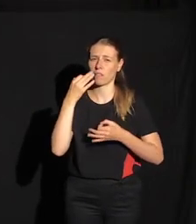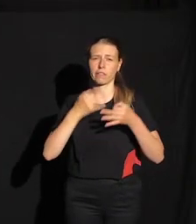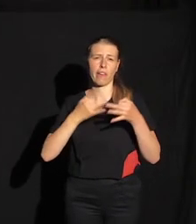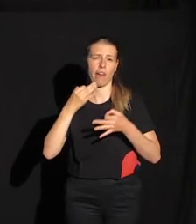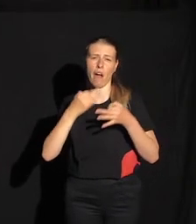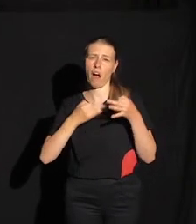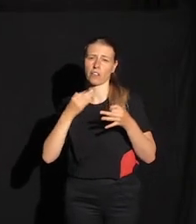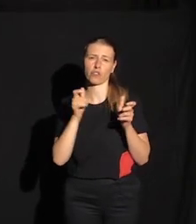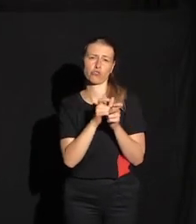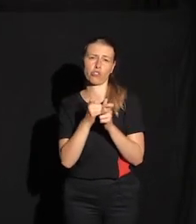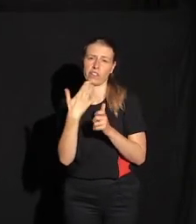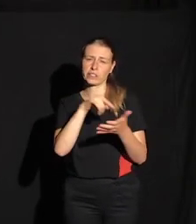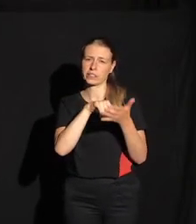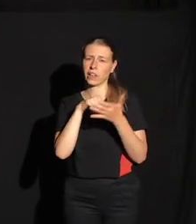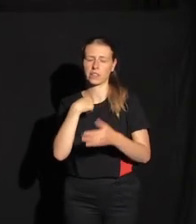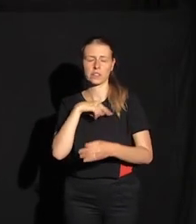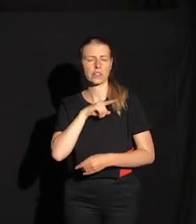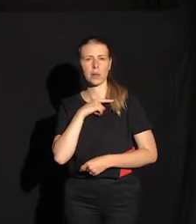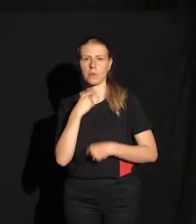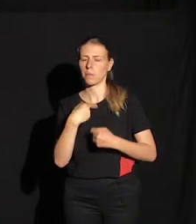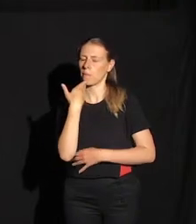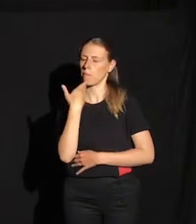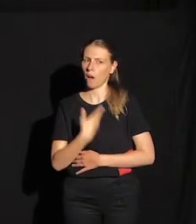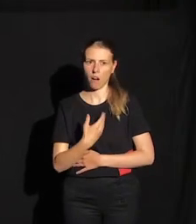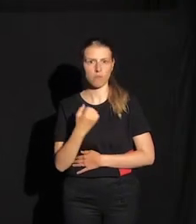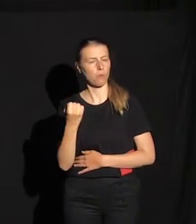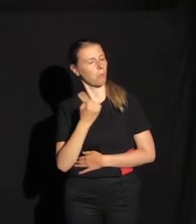wieder sehr fasziniert auch darüber,